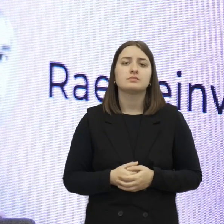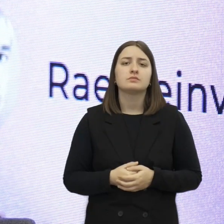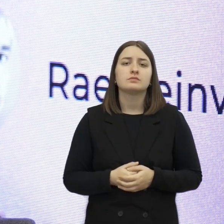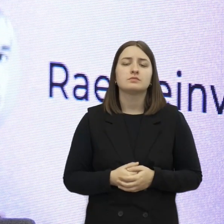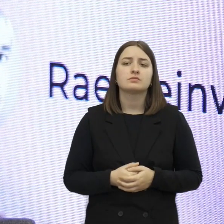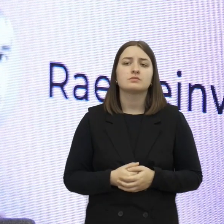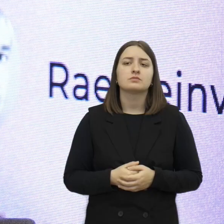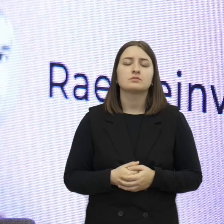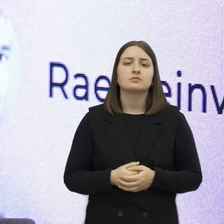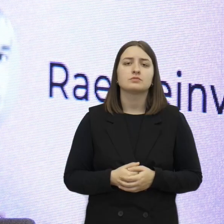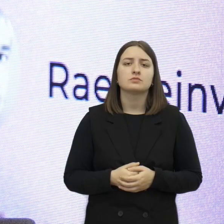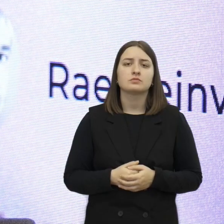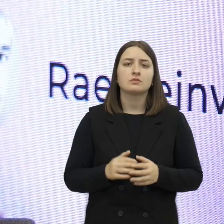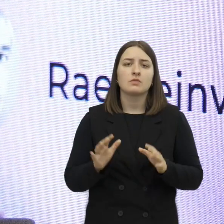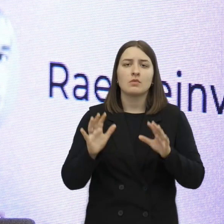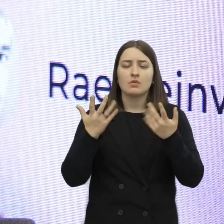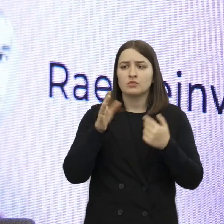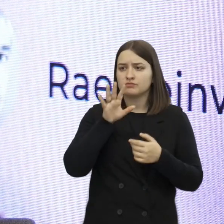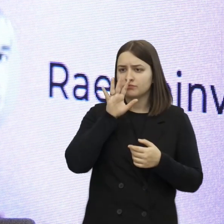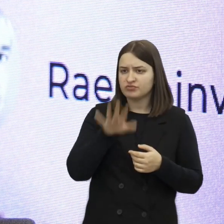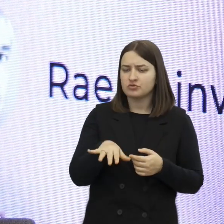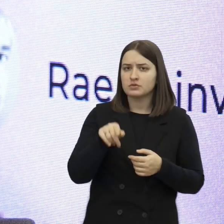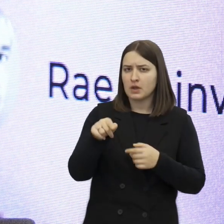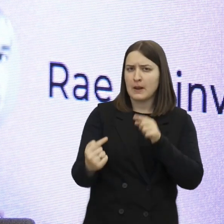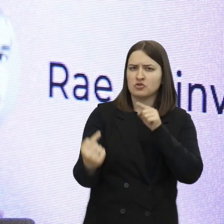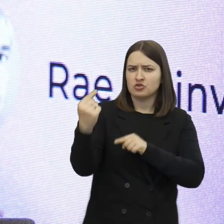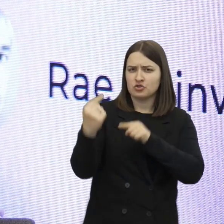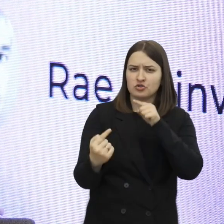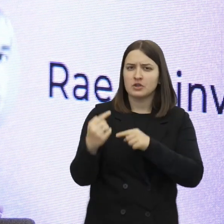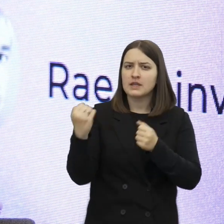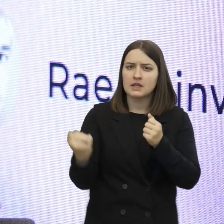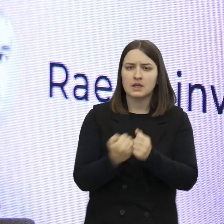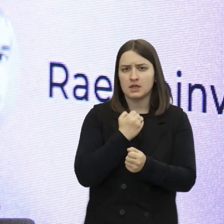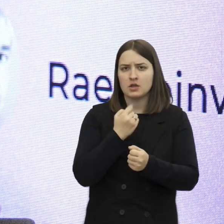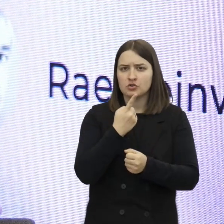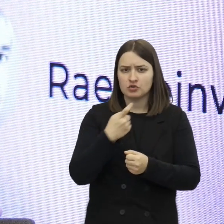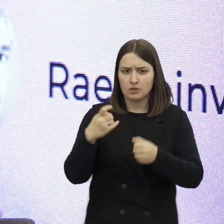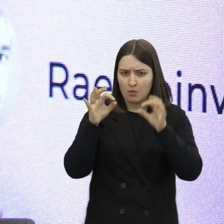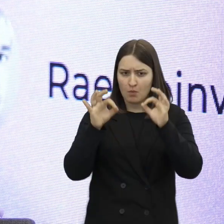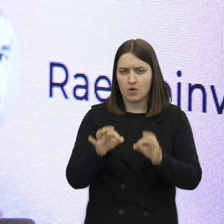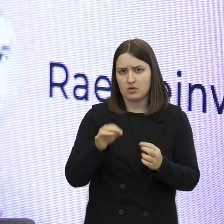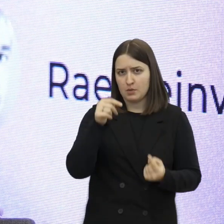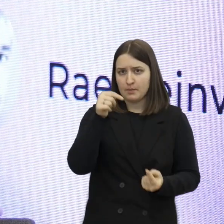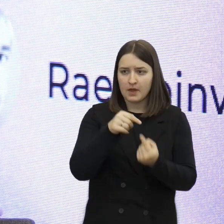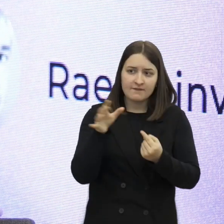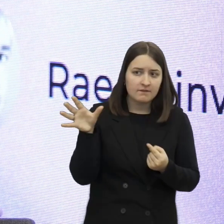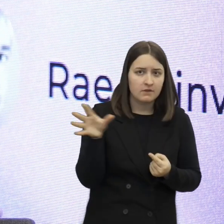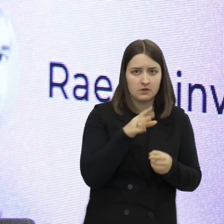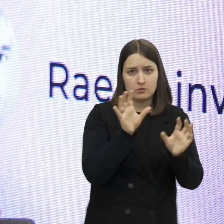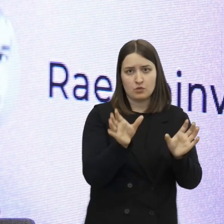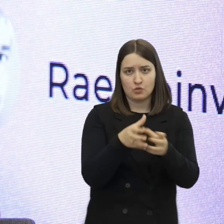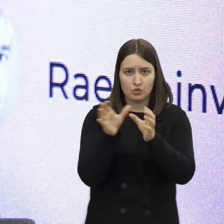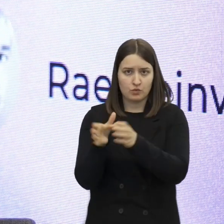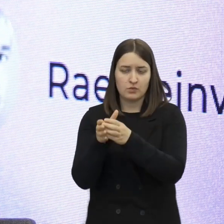neapykantą, prieš bandymą išnaikinti kažkokias žmonių grupės, tai mes turime tai taikyti universaliai, ne tik kai tai yra